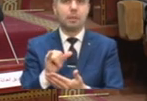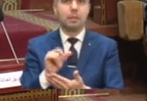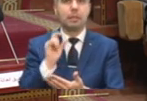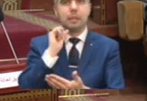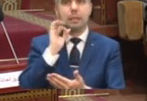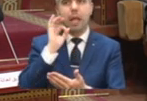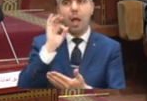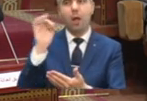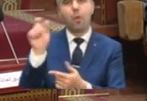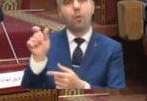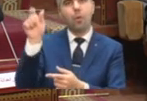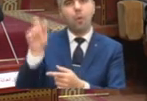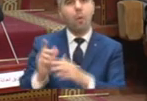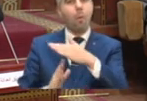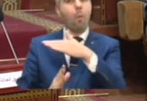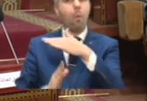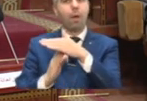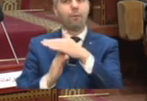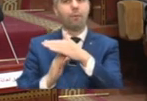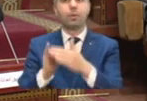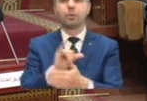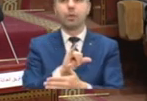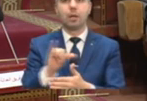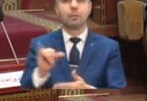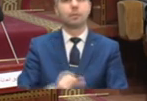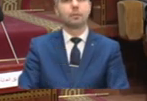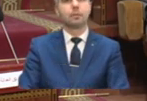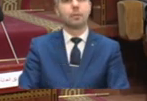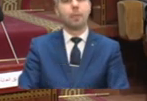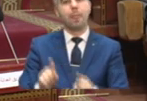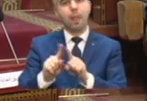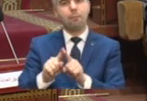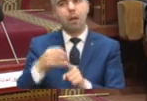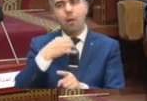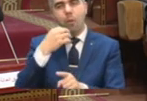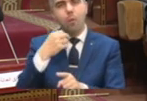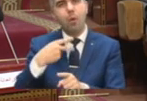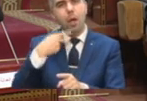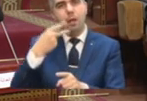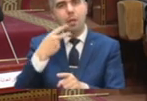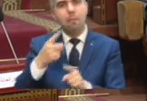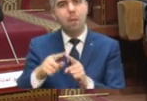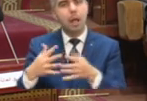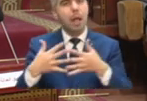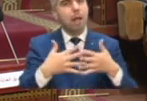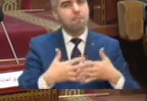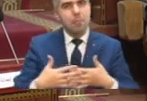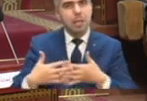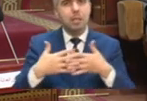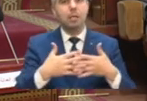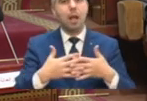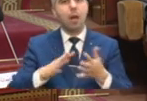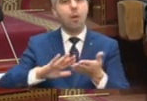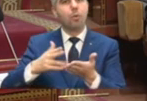النائب كيعبر على موقفه ونوقفوه بهذه الطريقة. ربما هو من اللي كيتكلم على القضية الأمريكية